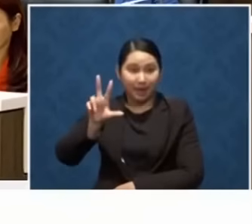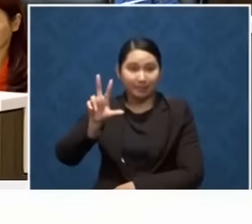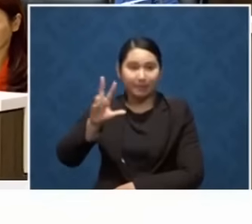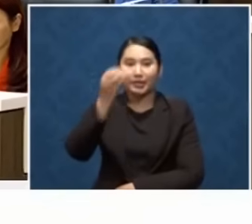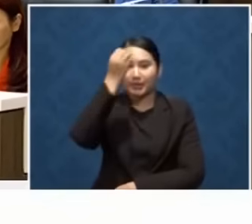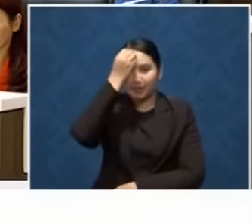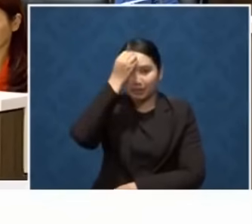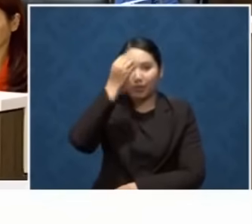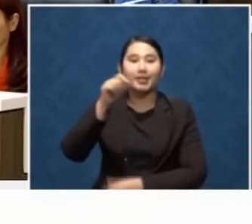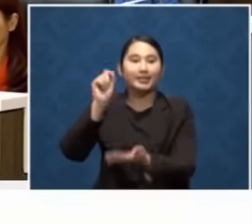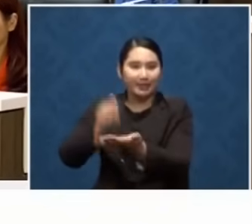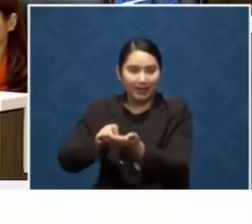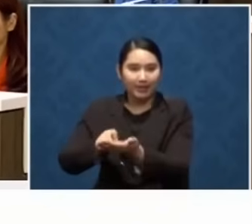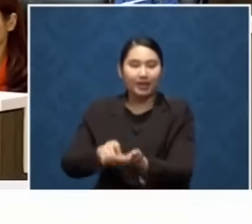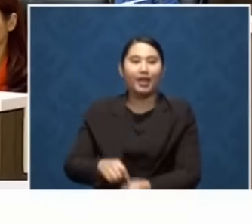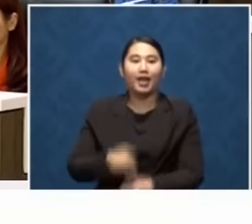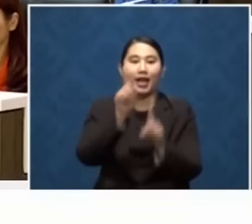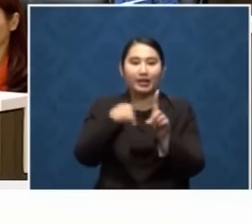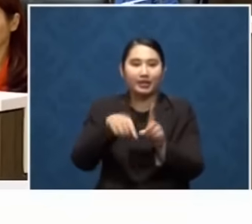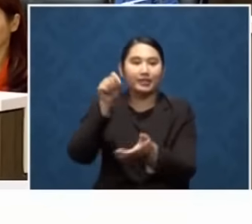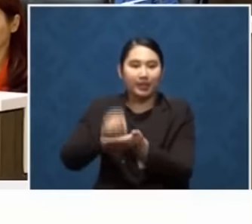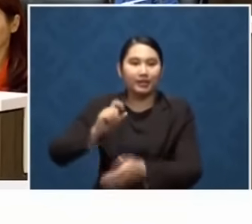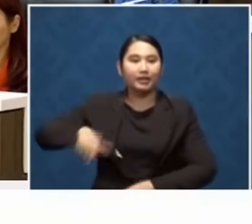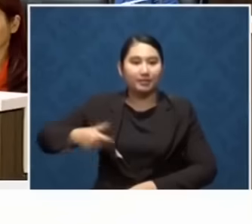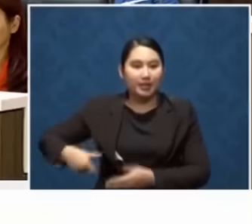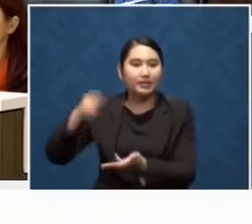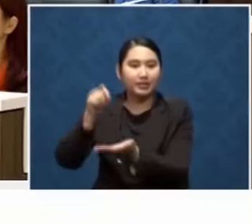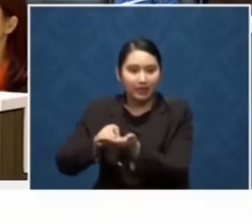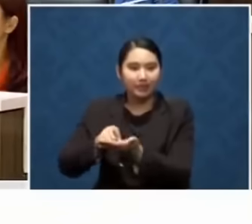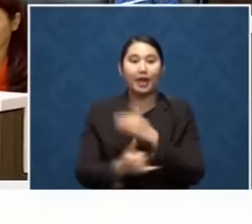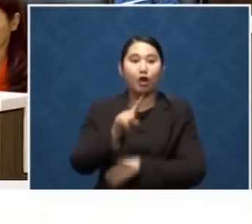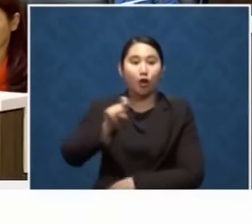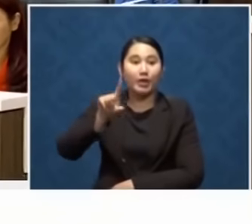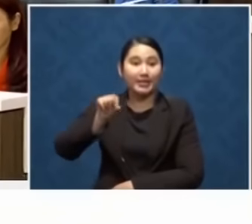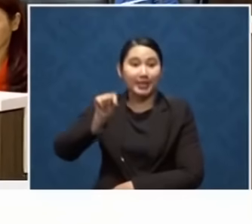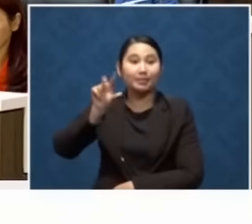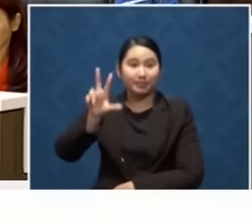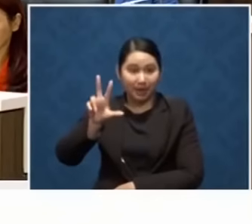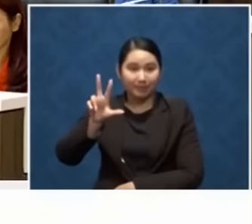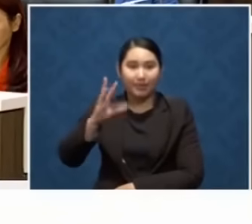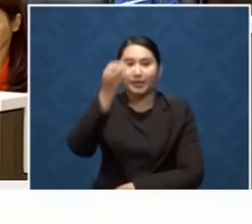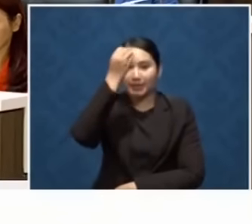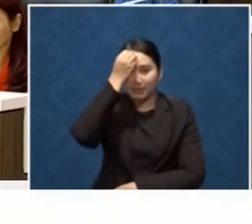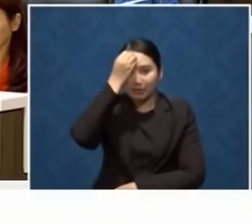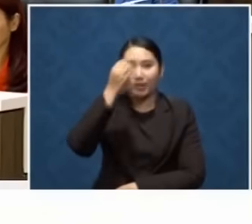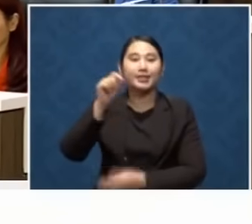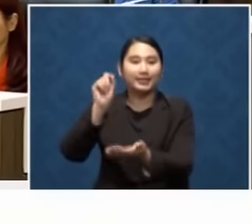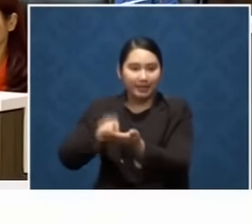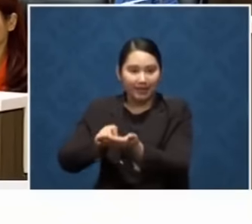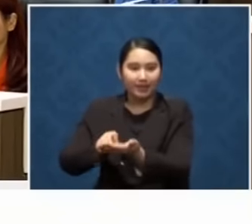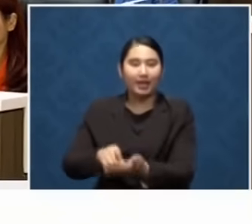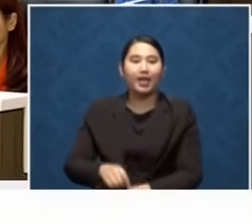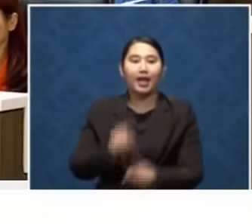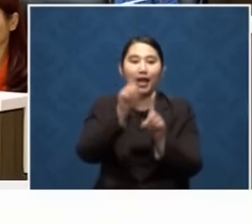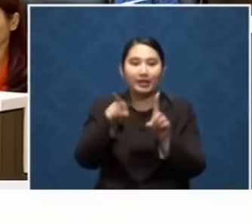ญี่ปุ่นเซ็นครับอังกฤษเซ็นครับกัมพูชาเซ็นครับสวีเดนเซ็นครับเดนมาร์กเซ็นครับญี่ปุ่นเซ็นครับอังกฤษเซ็นครับ